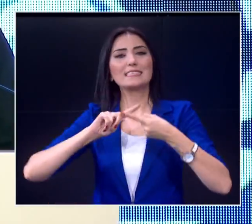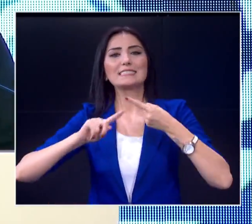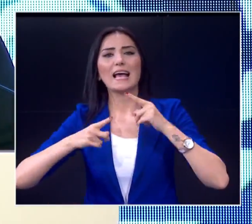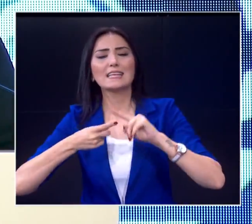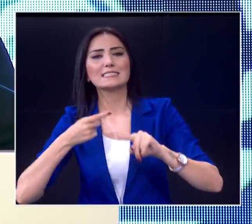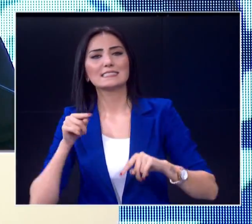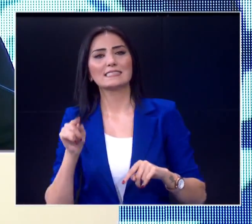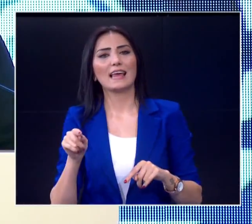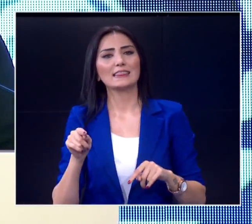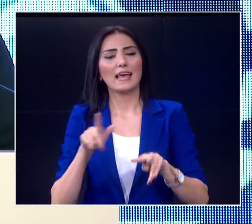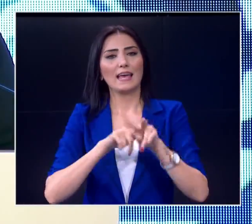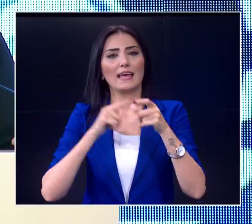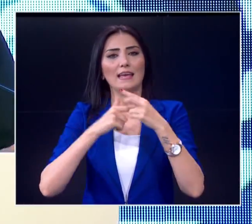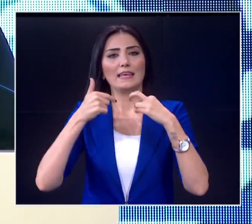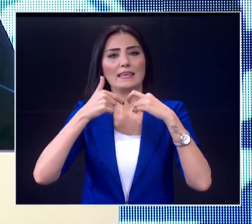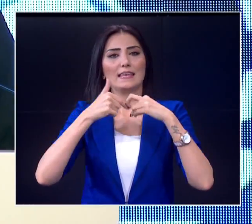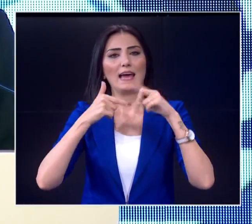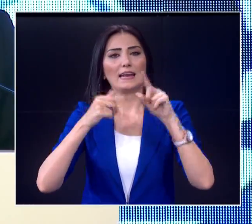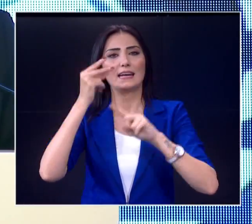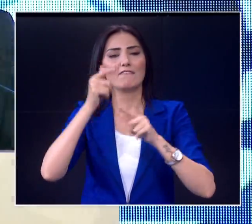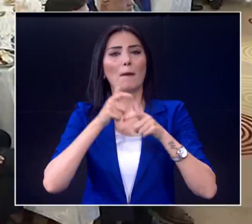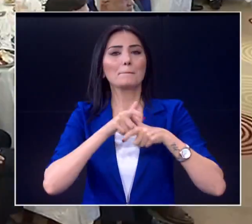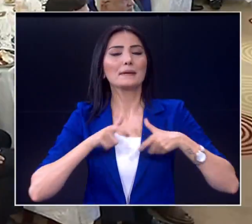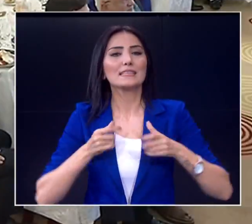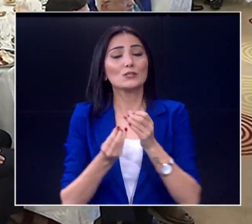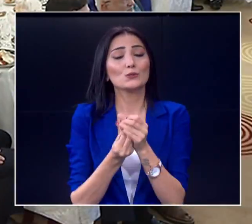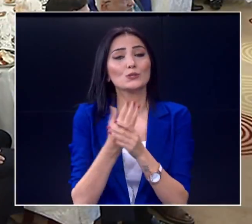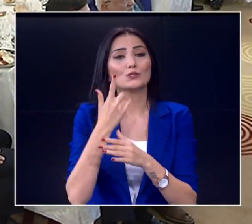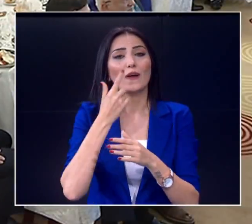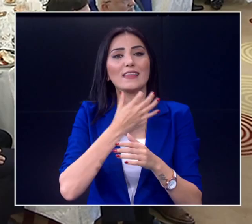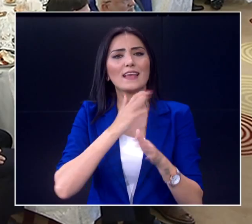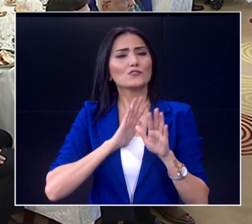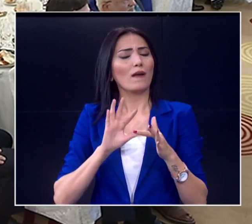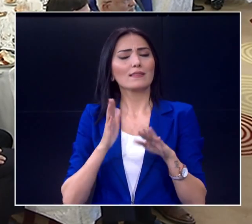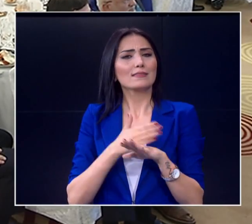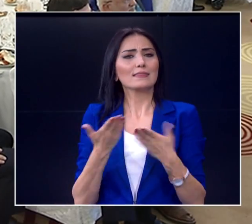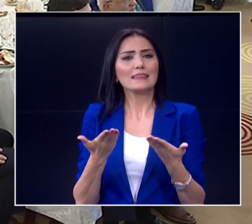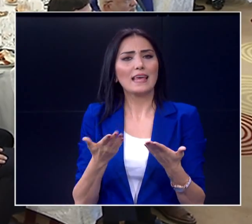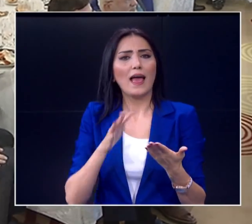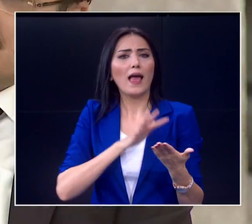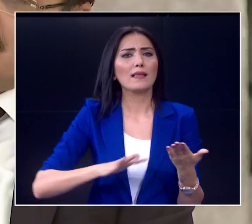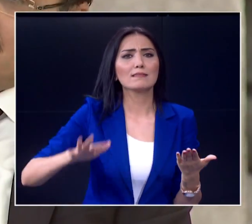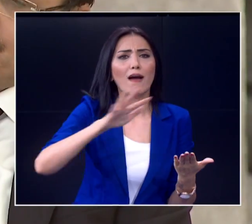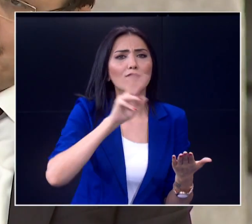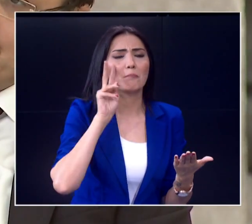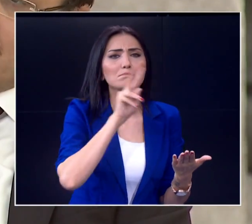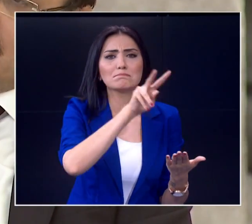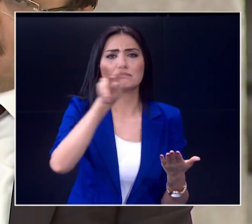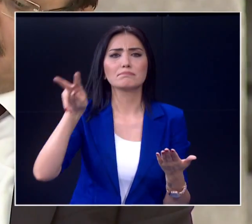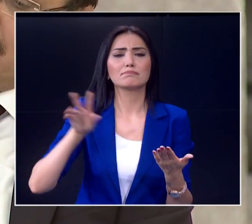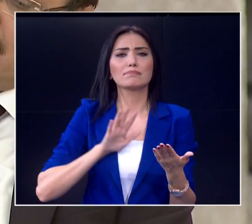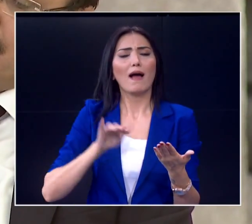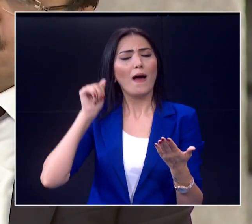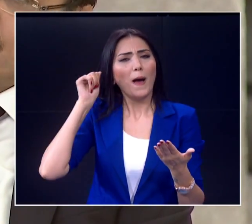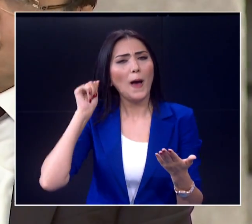Siyasette de yerli ve milli çıkışa ihtiyaç var. Niye? Etrafa bakıyorsunuz.